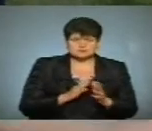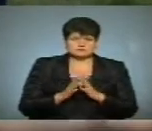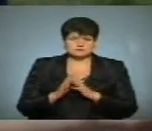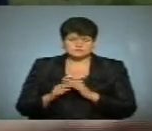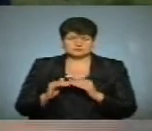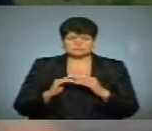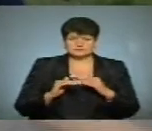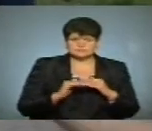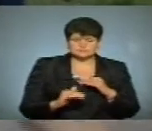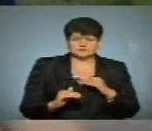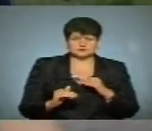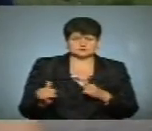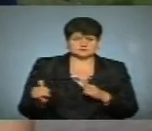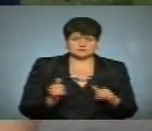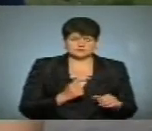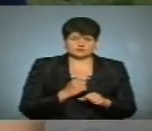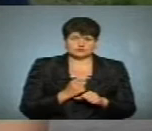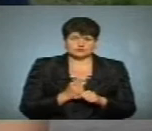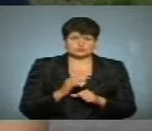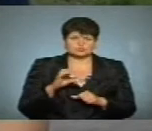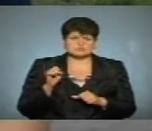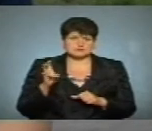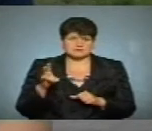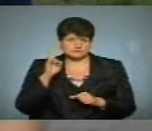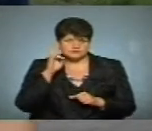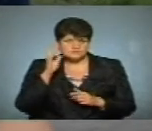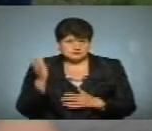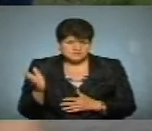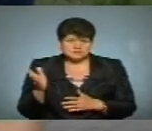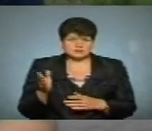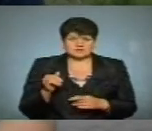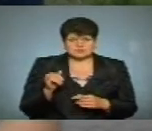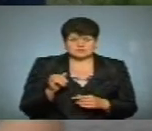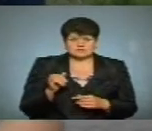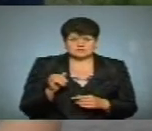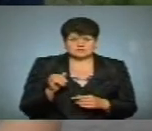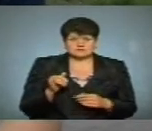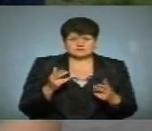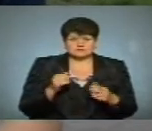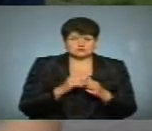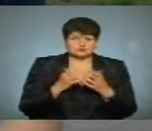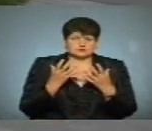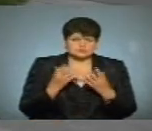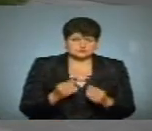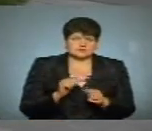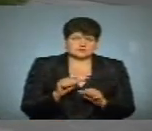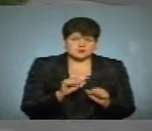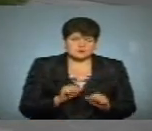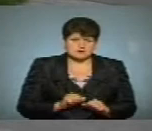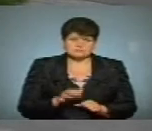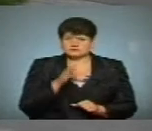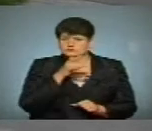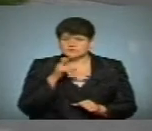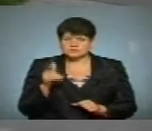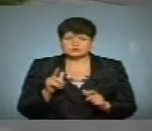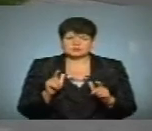пляж, забезпечимо роботу санвузлів. Звичайно, там щоденне прибирання. На період карантину